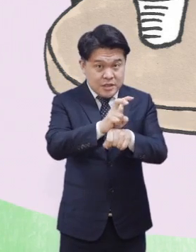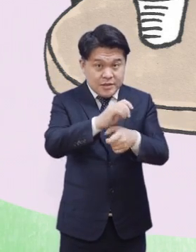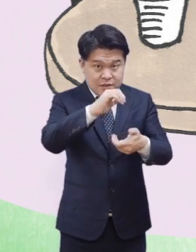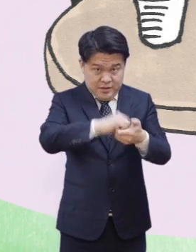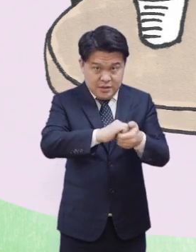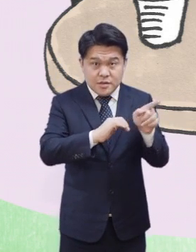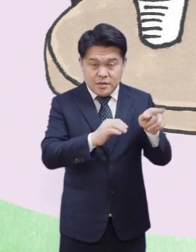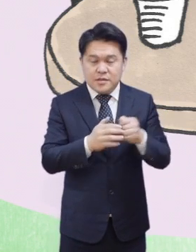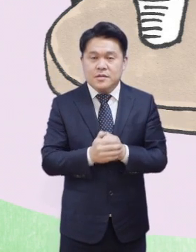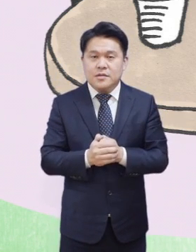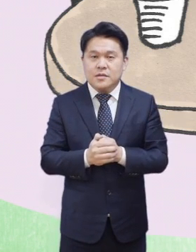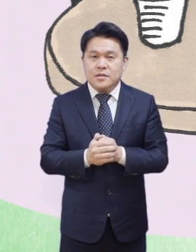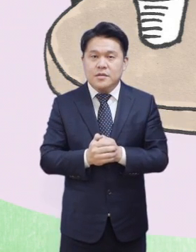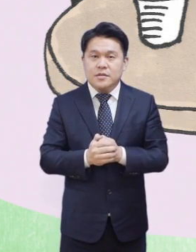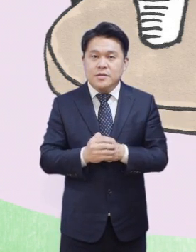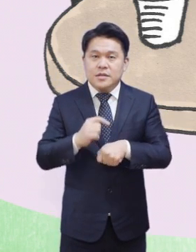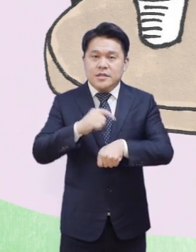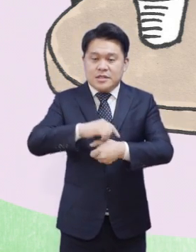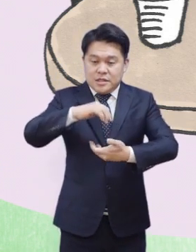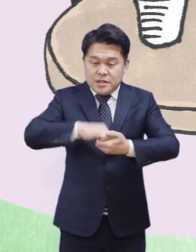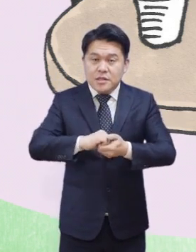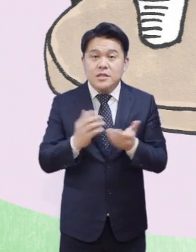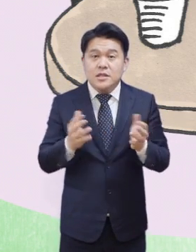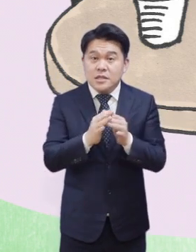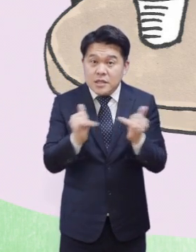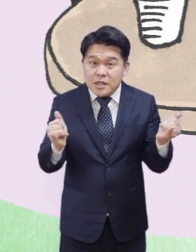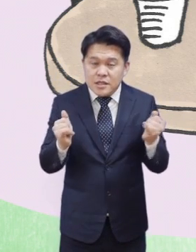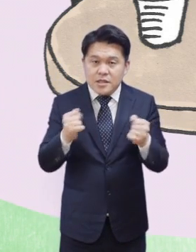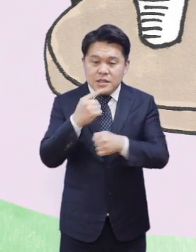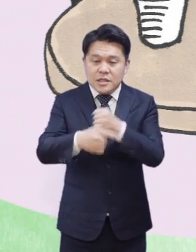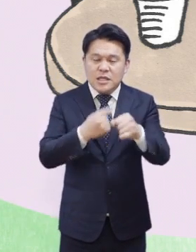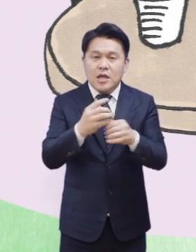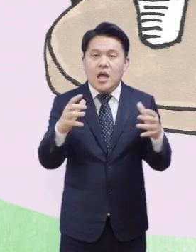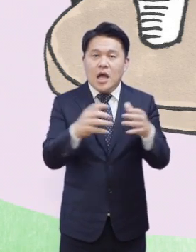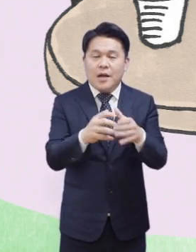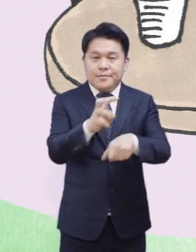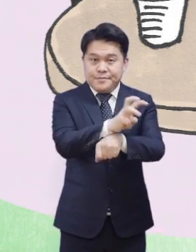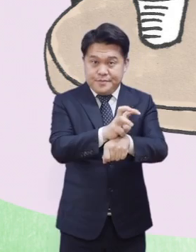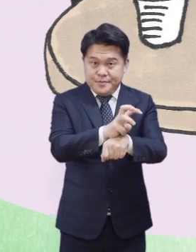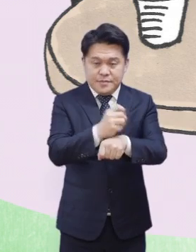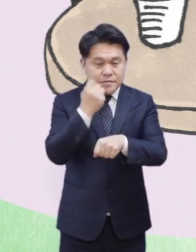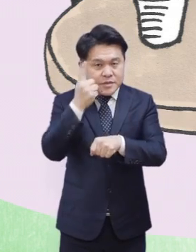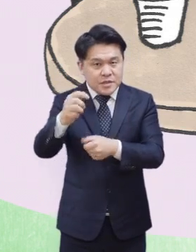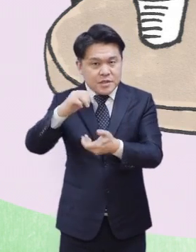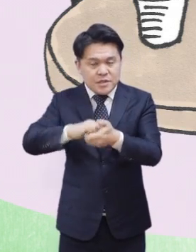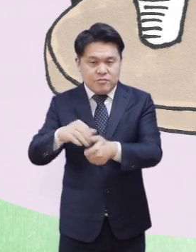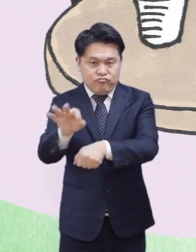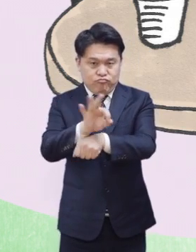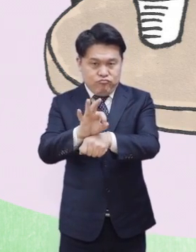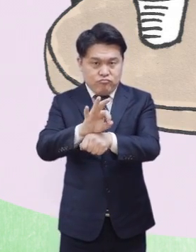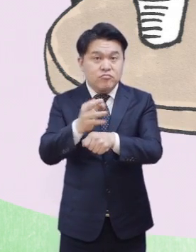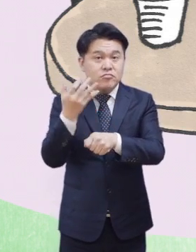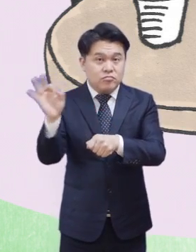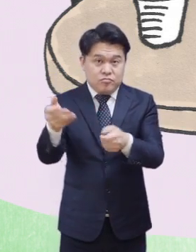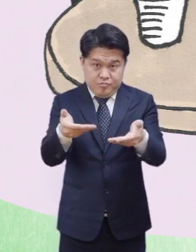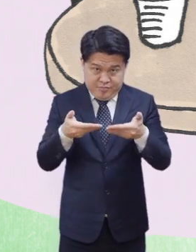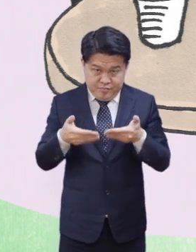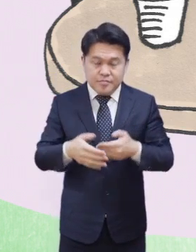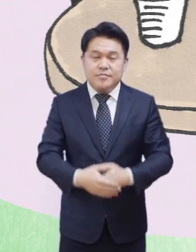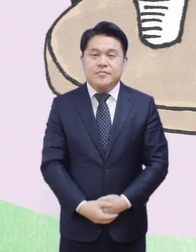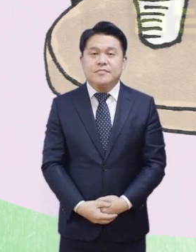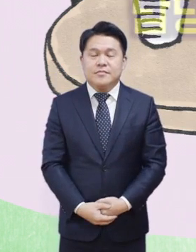달에 20시간까지 인정되며 시간제로 일하는 사람은 1년에 30시간, 한 달에